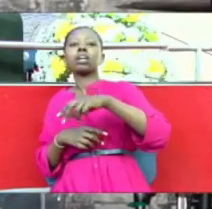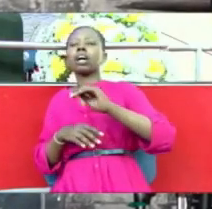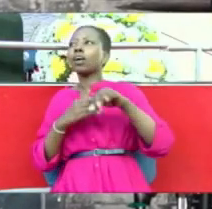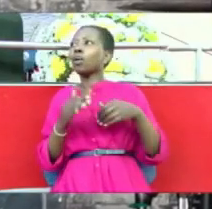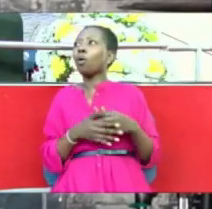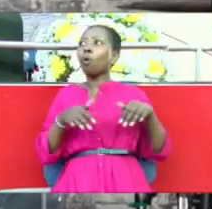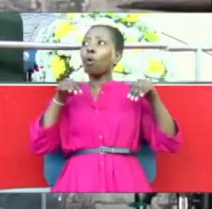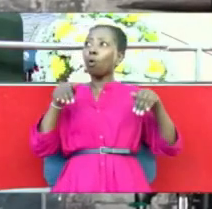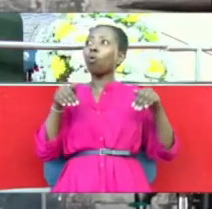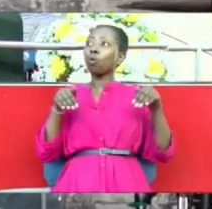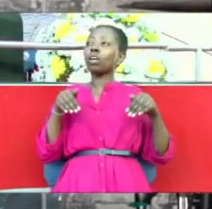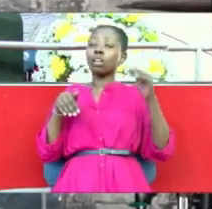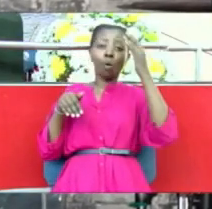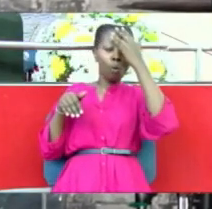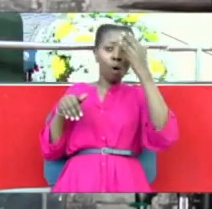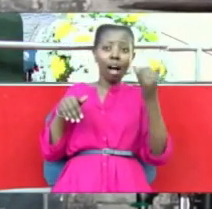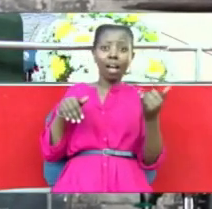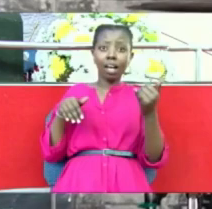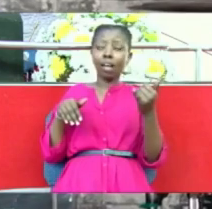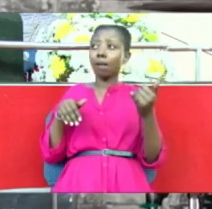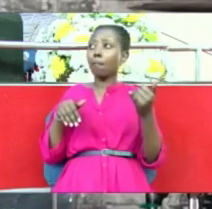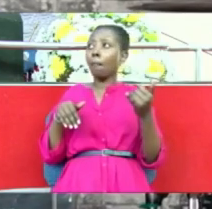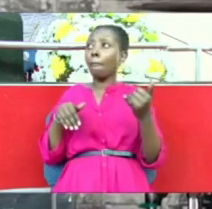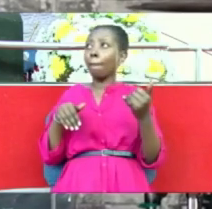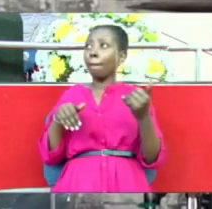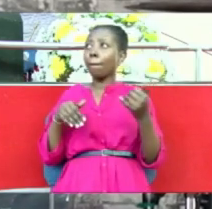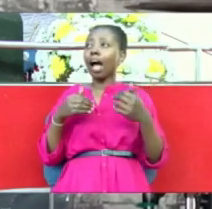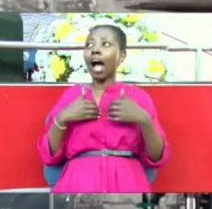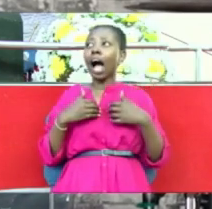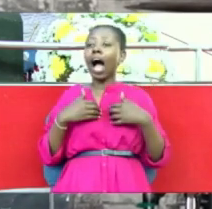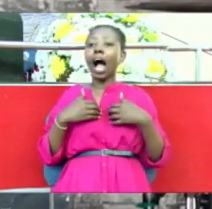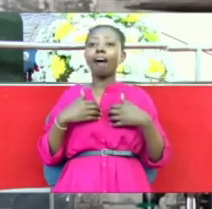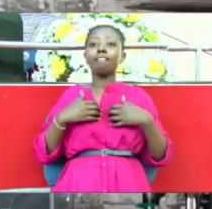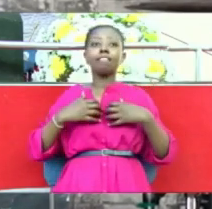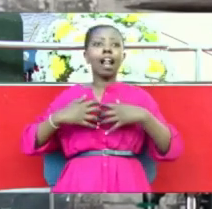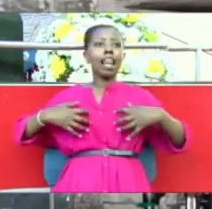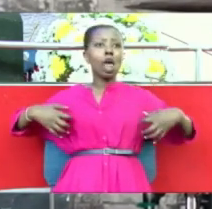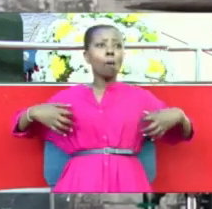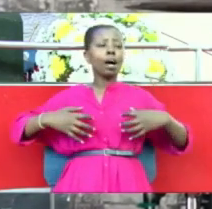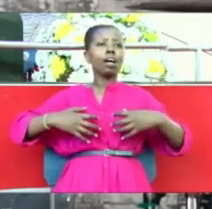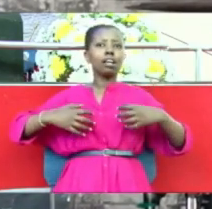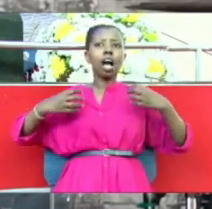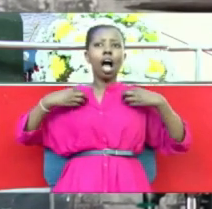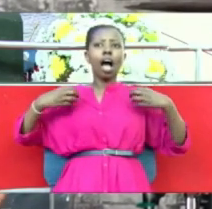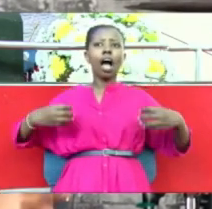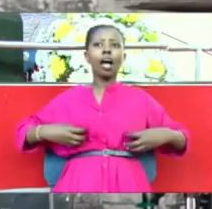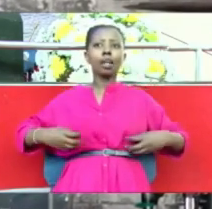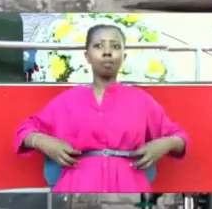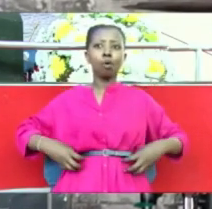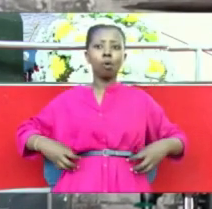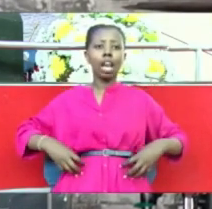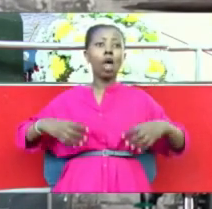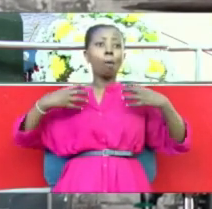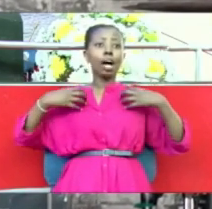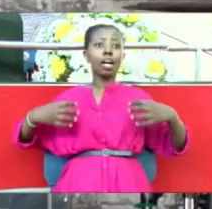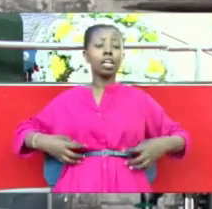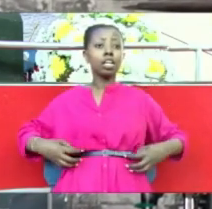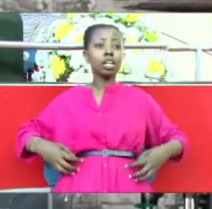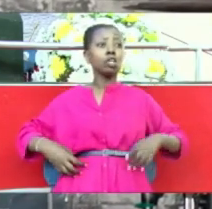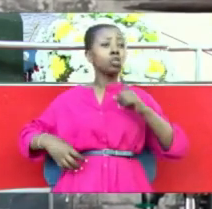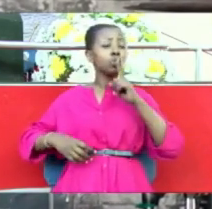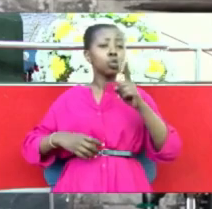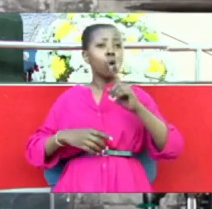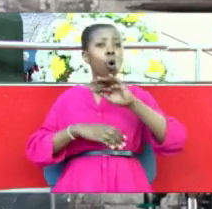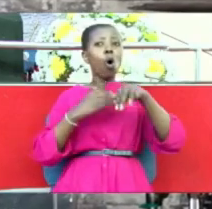sababu bado kulikuwa na leopards huko kwa barabara na simba. Kwa hivyo watu walikuwa wanagojana,